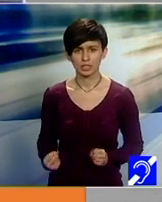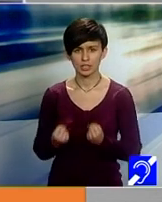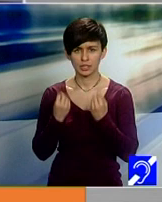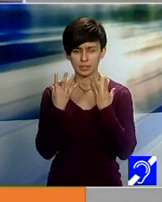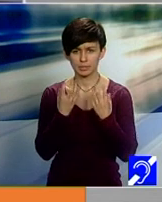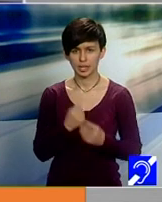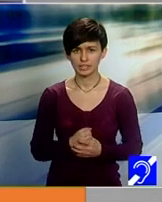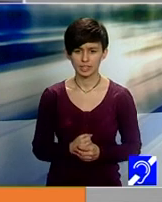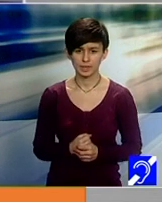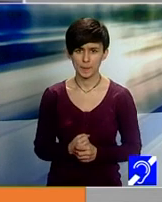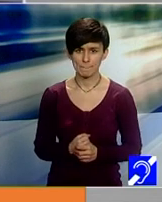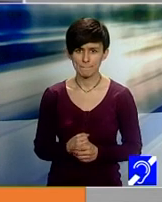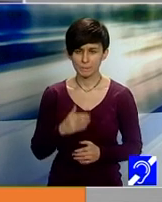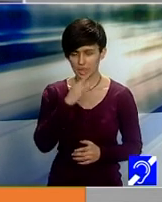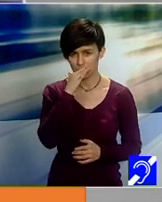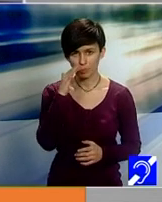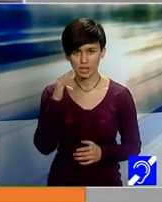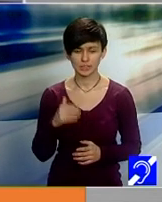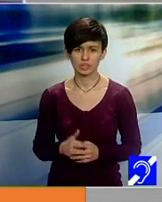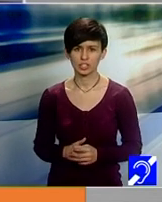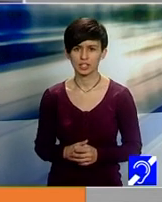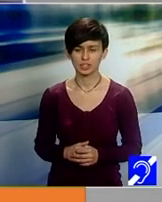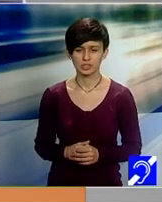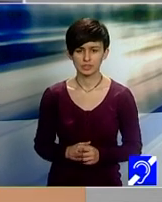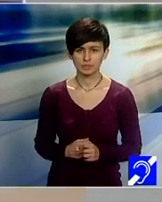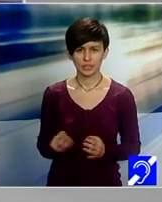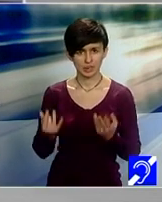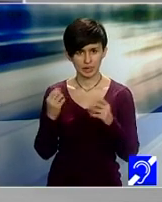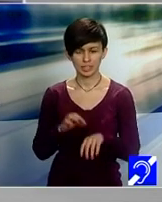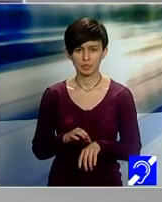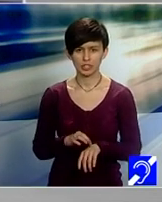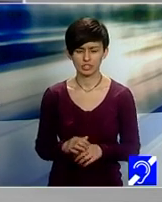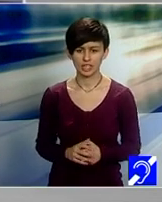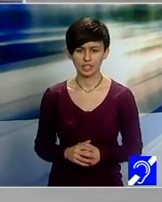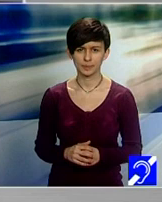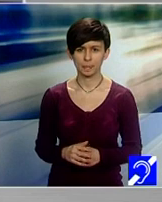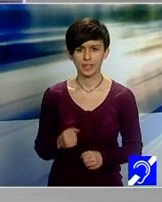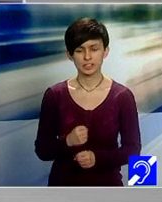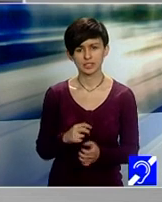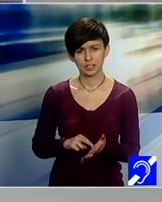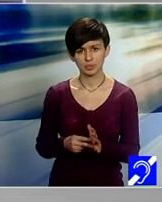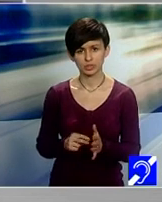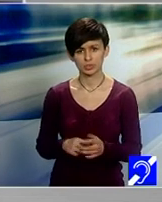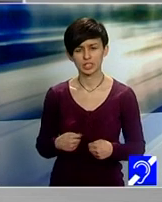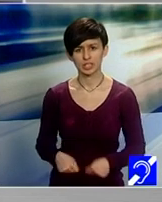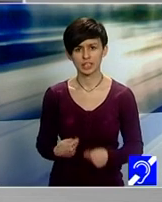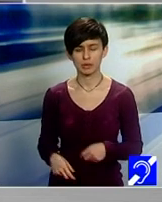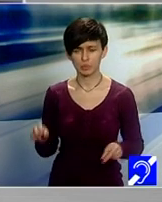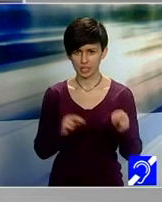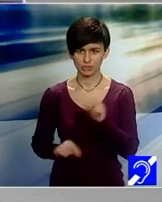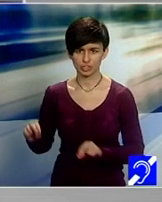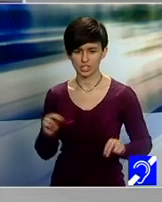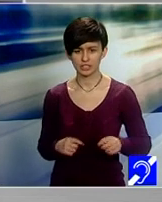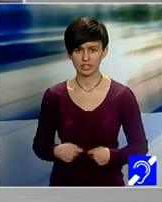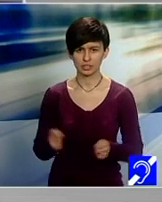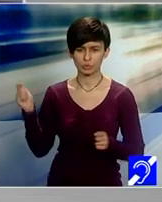plante medicinale, pe care le avem la dispoziție. Sunt produse de membrii asociației în întreaga țară. Cine sunt membrii